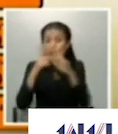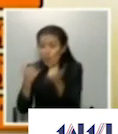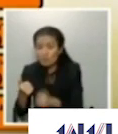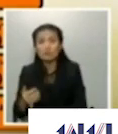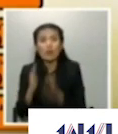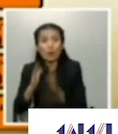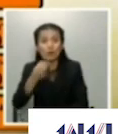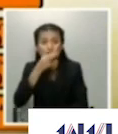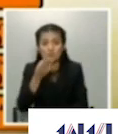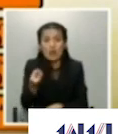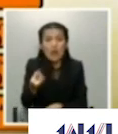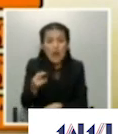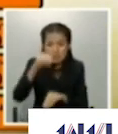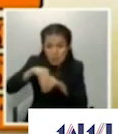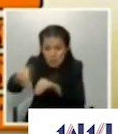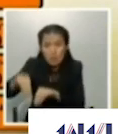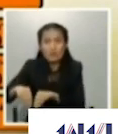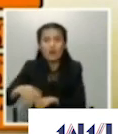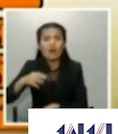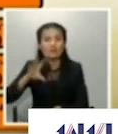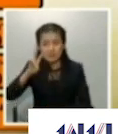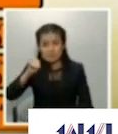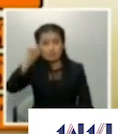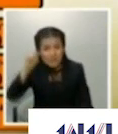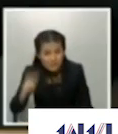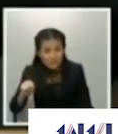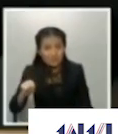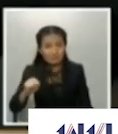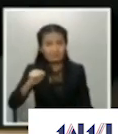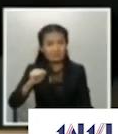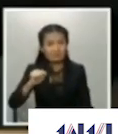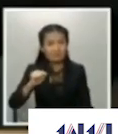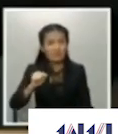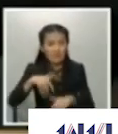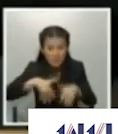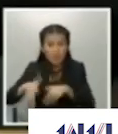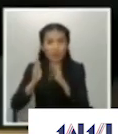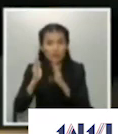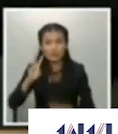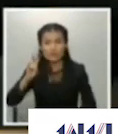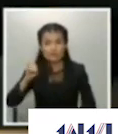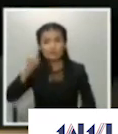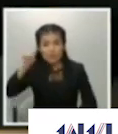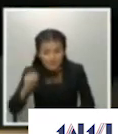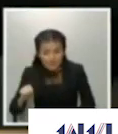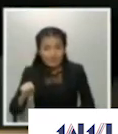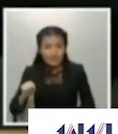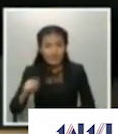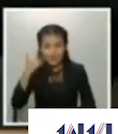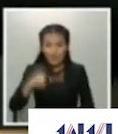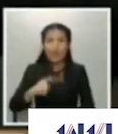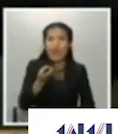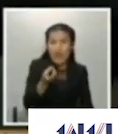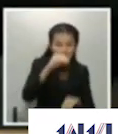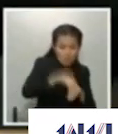ร 70% ของประเทศและเป็นผู้ผลิตข้าวเลี้ยงคนทั้งโลก